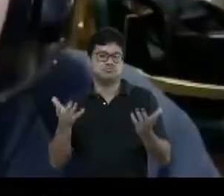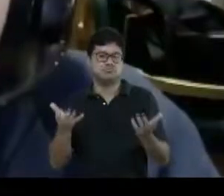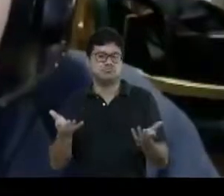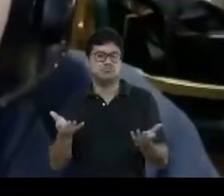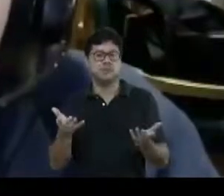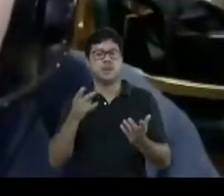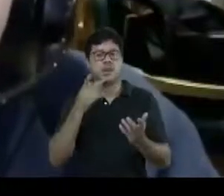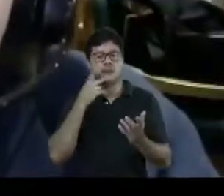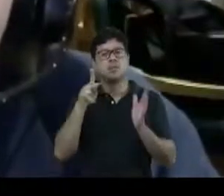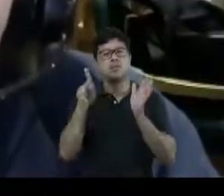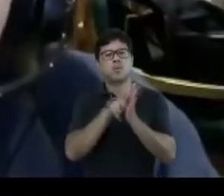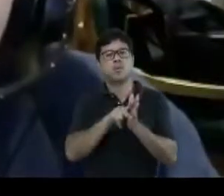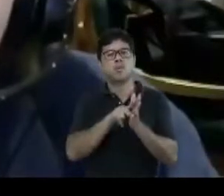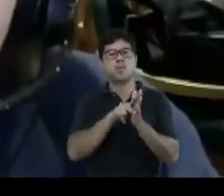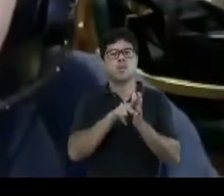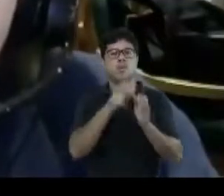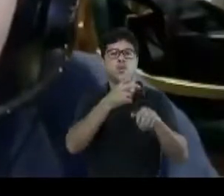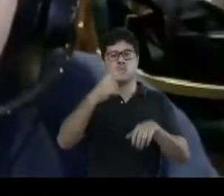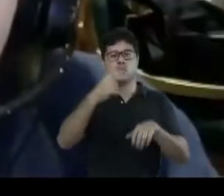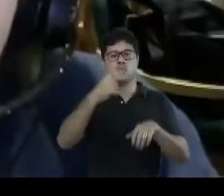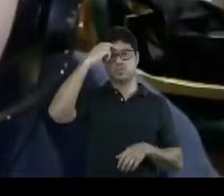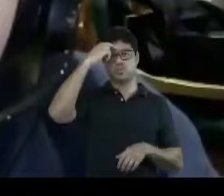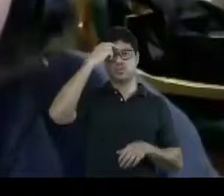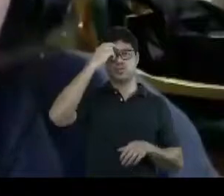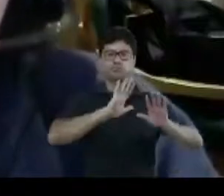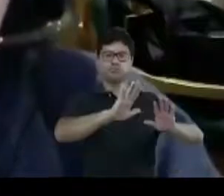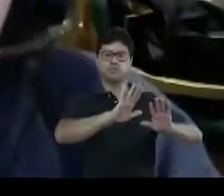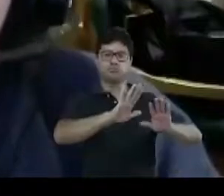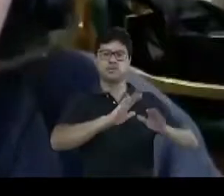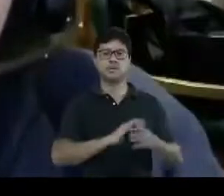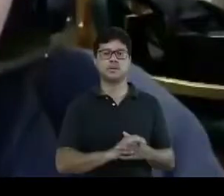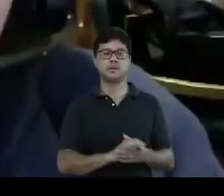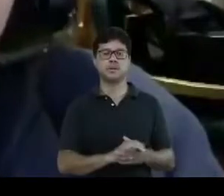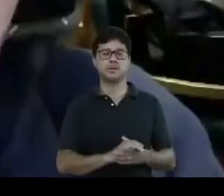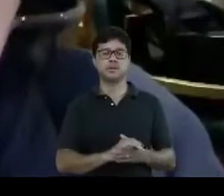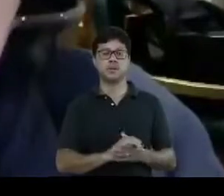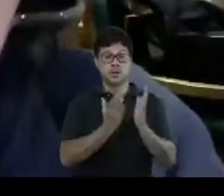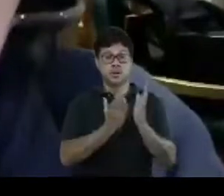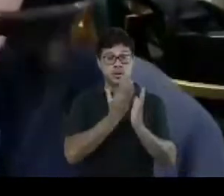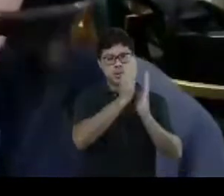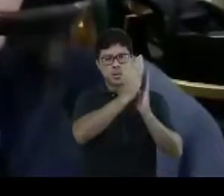die geisteswissenschaftliche Forschung eine wichtige Rolle.